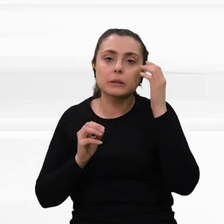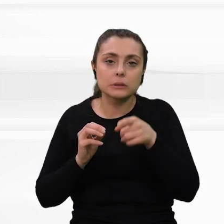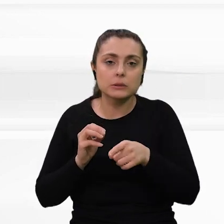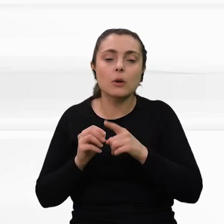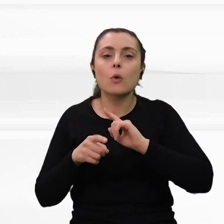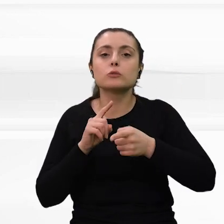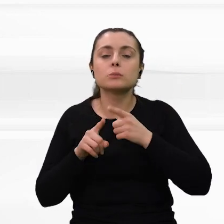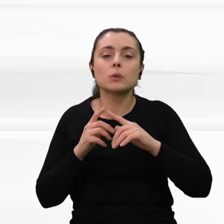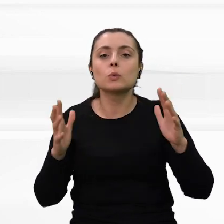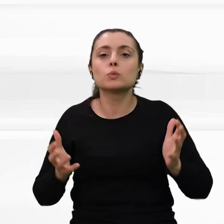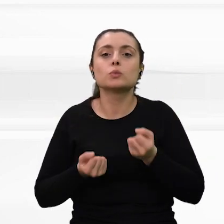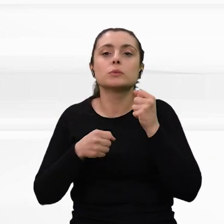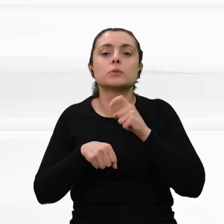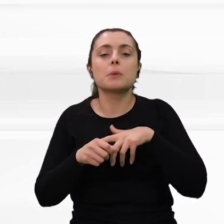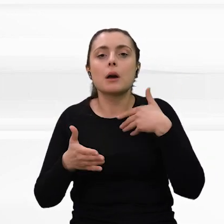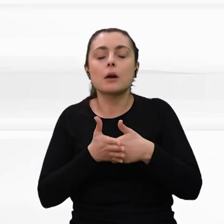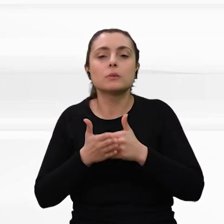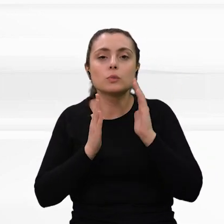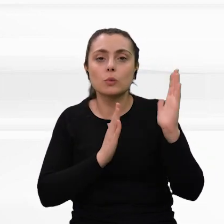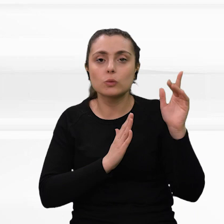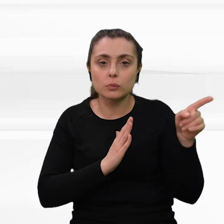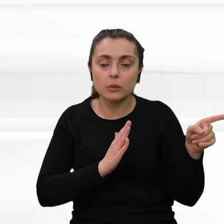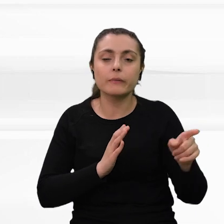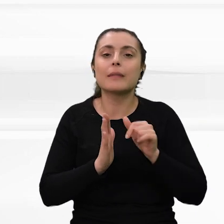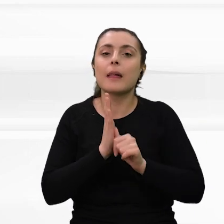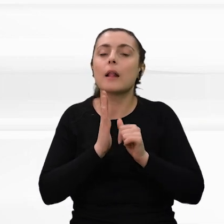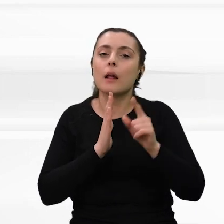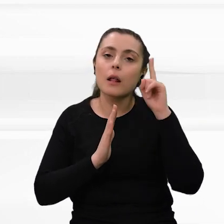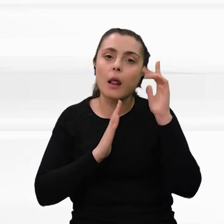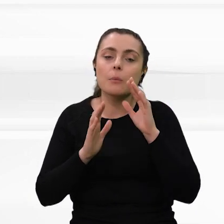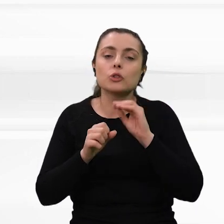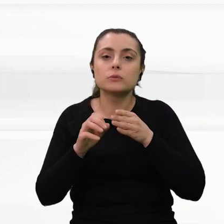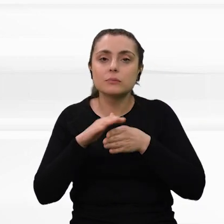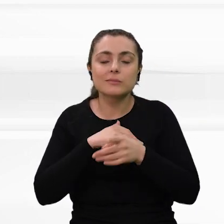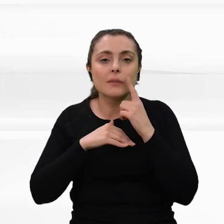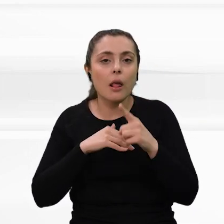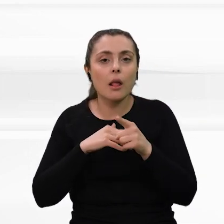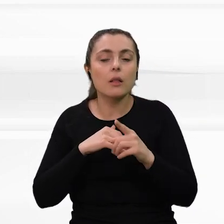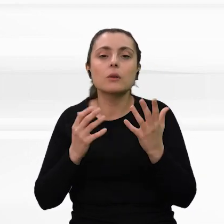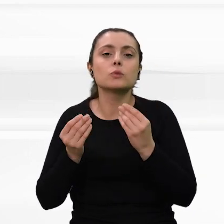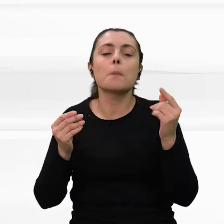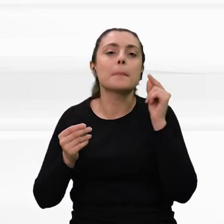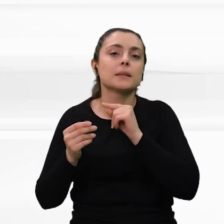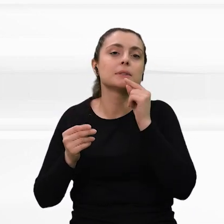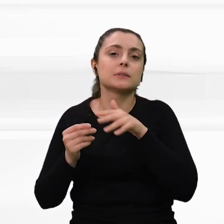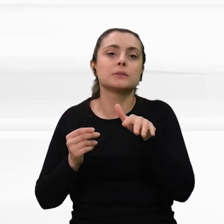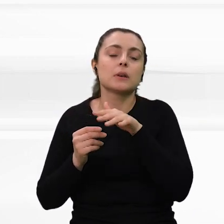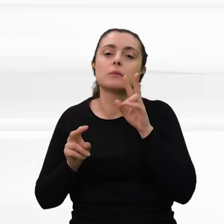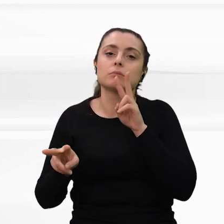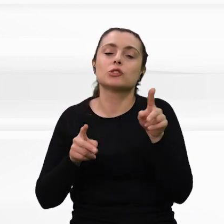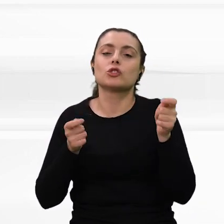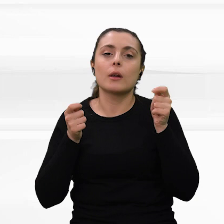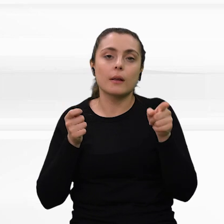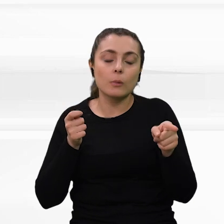kaynağının Osmanlı'nın Kurtuluş dönemine kadar götürülmesi ve tarihi yaklaşım biçimleri bakımından ise pek çok benzerlikte